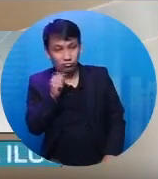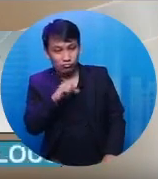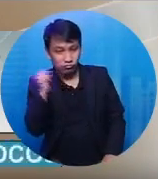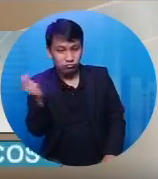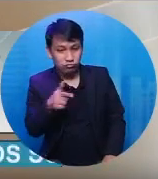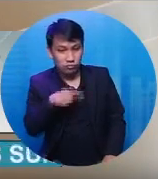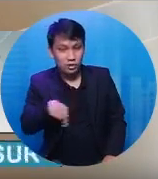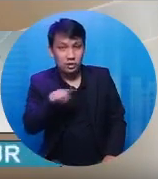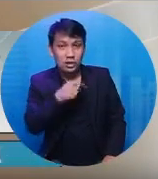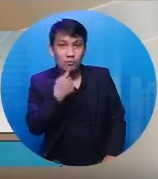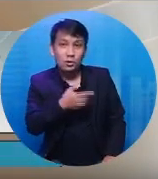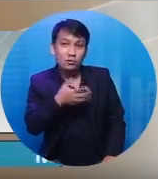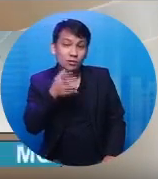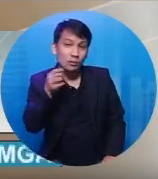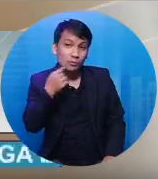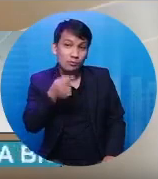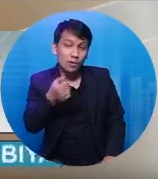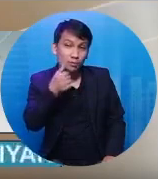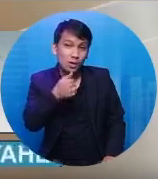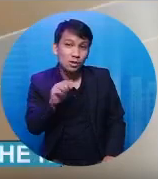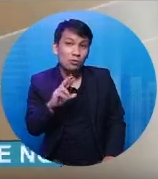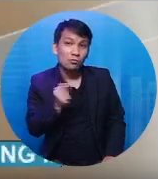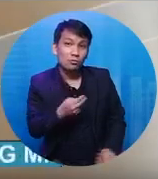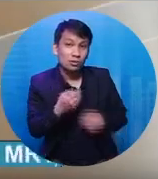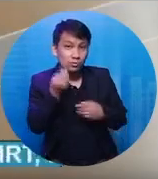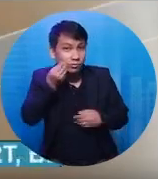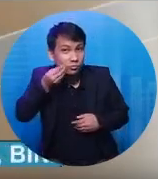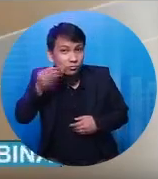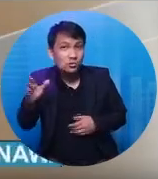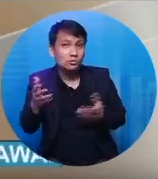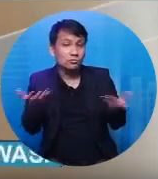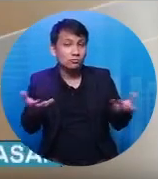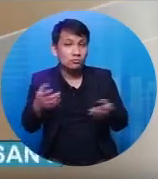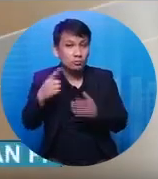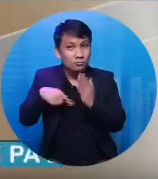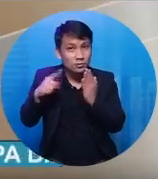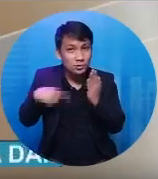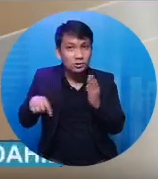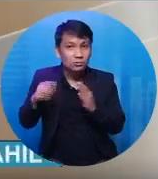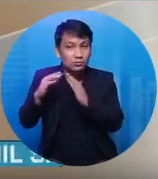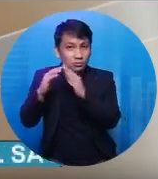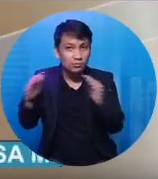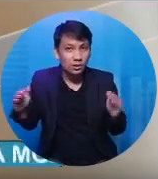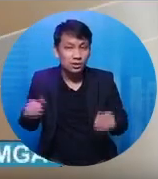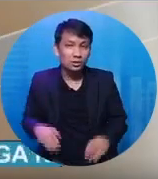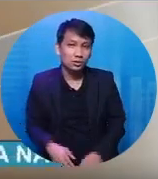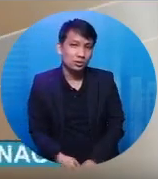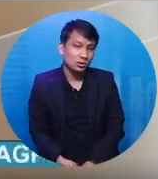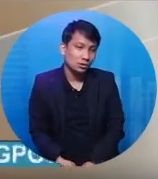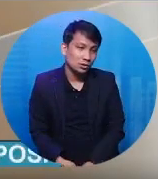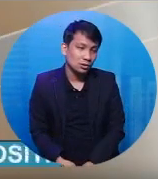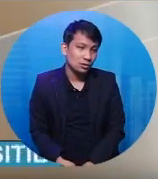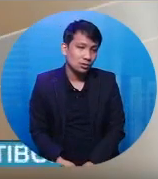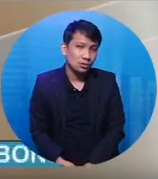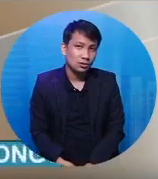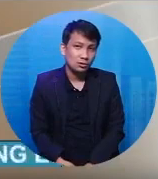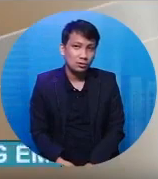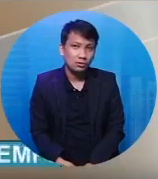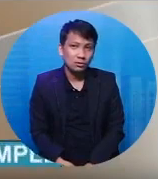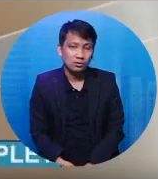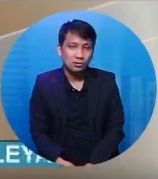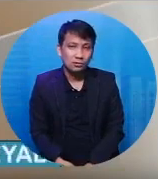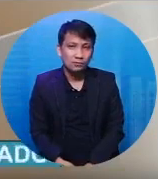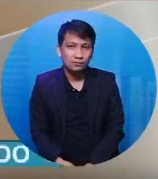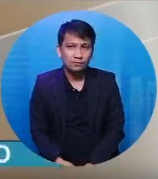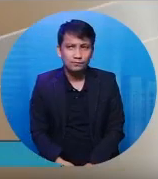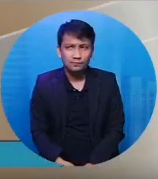Makinig ka. Mama. Ikaw, kailan ka umuwi? Kailan mo tinignan ang bahay? Makinig ka. Itong pagkakataon na ito,